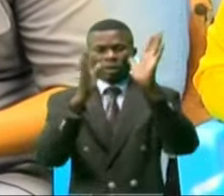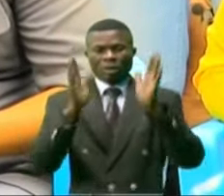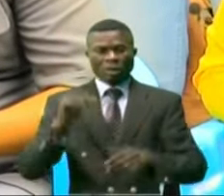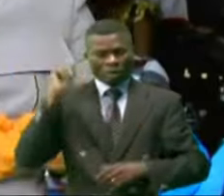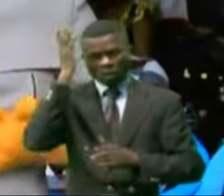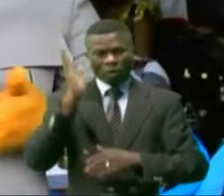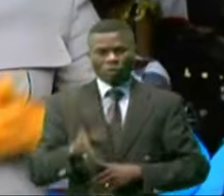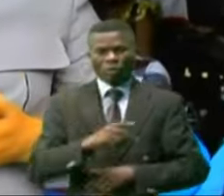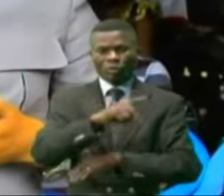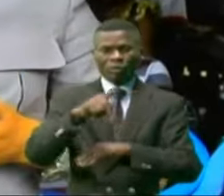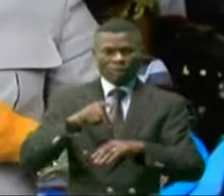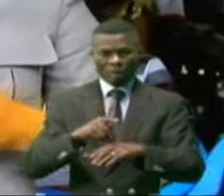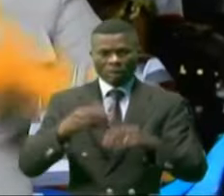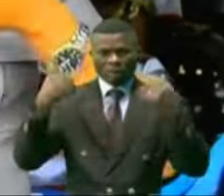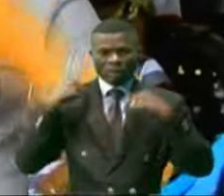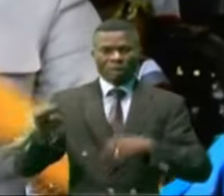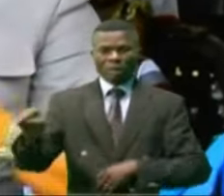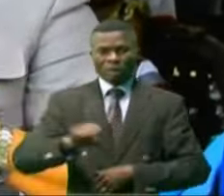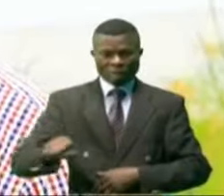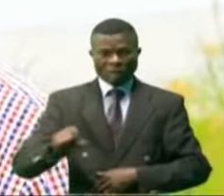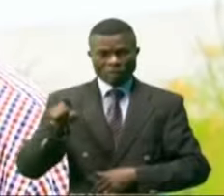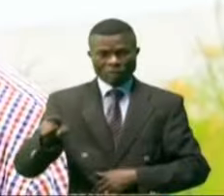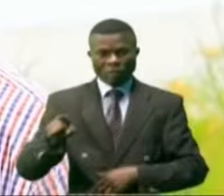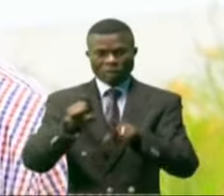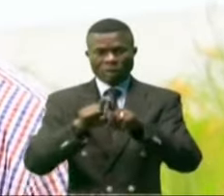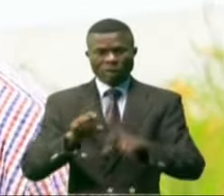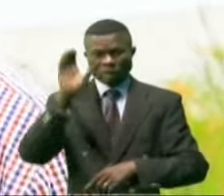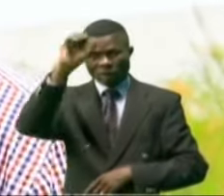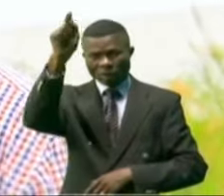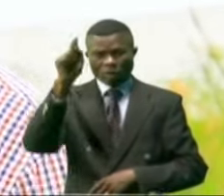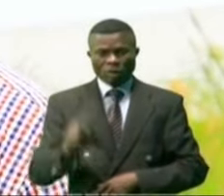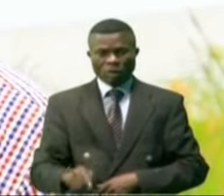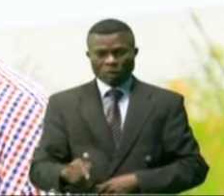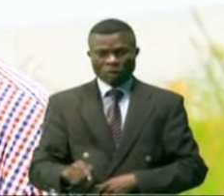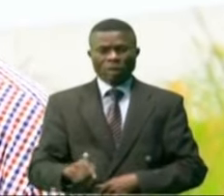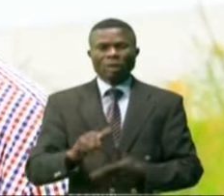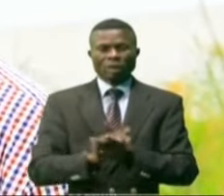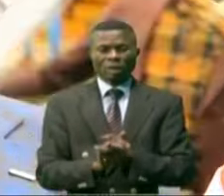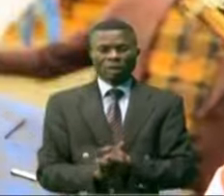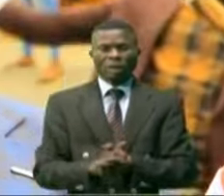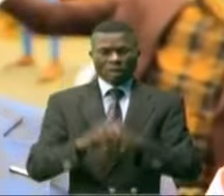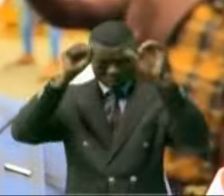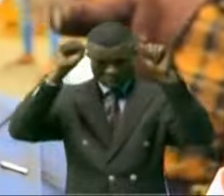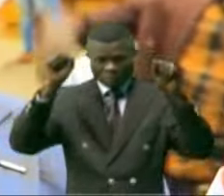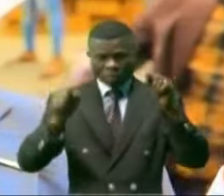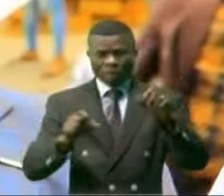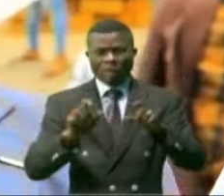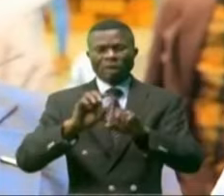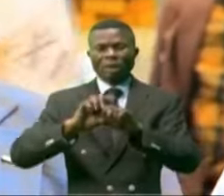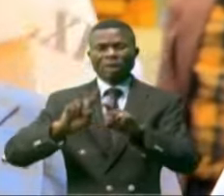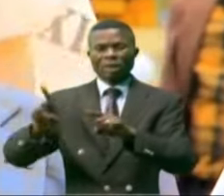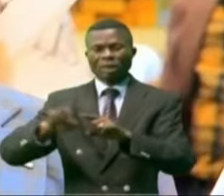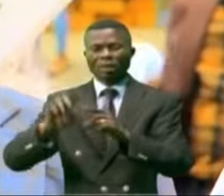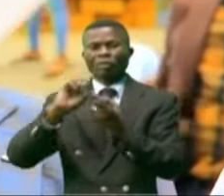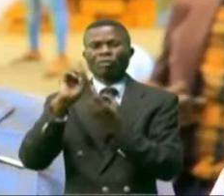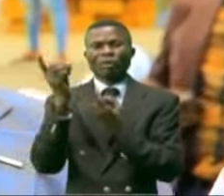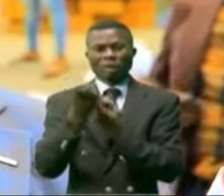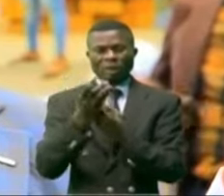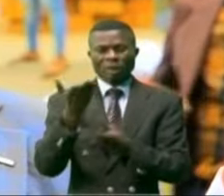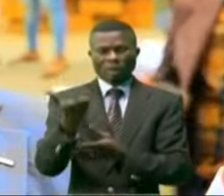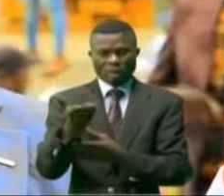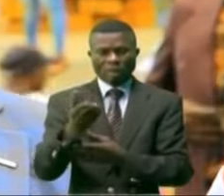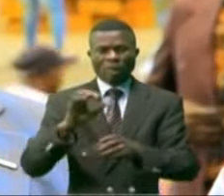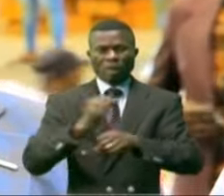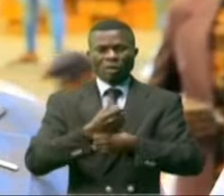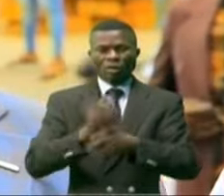gouverneur de province, le chef de secteur de Bahama Sud, du commissaire lacustre du lac Albert, du président interdiocésain du groupe Saint-Alexis et